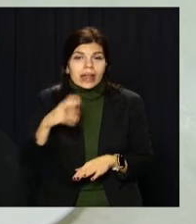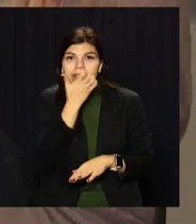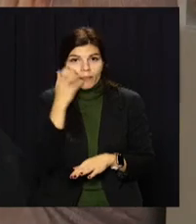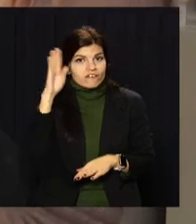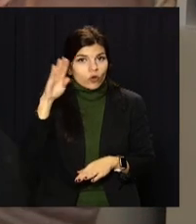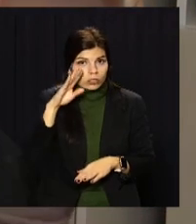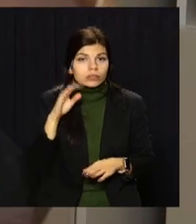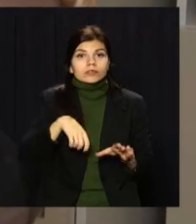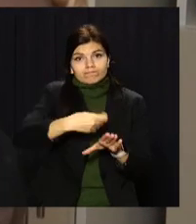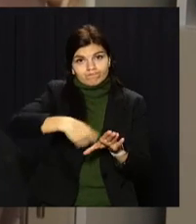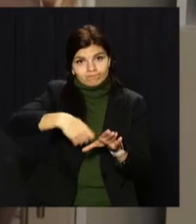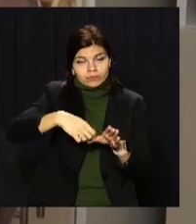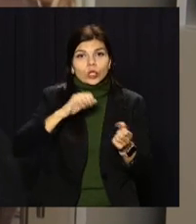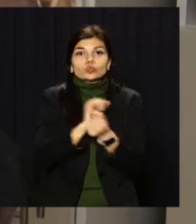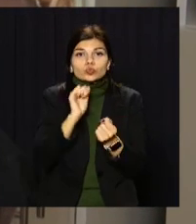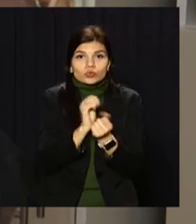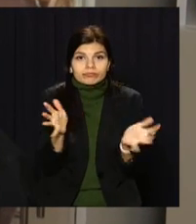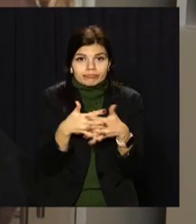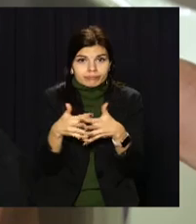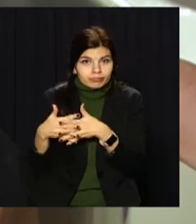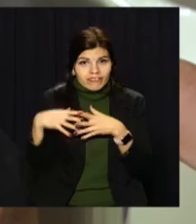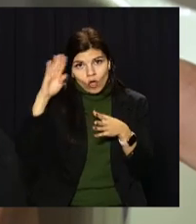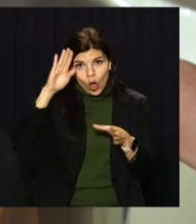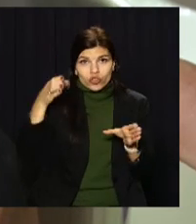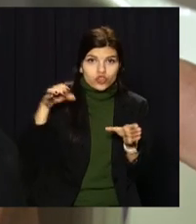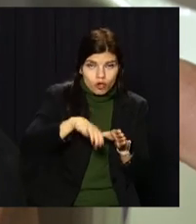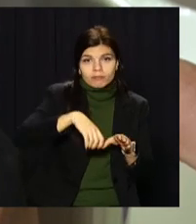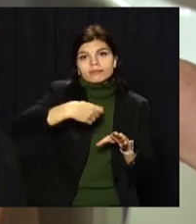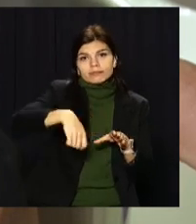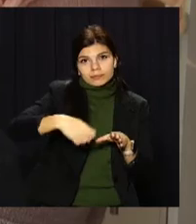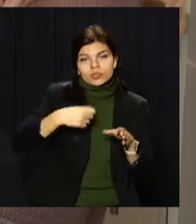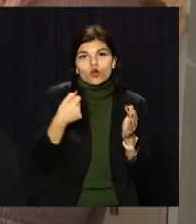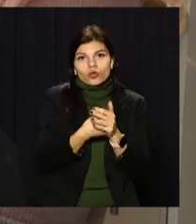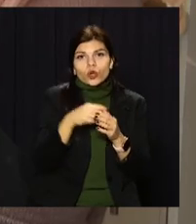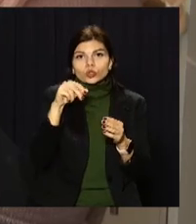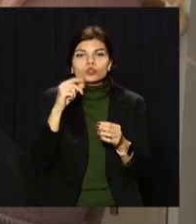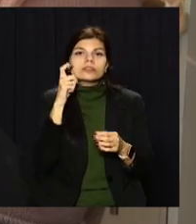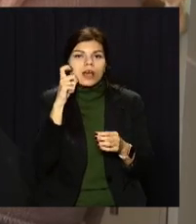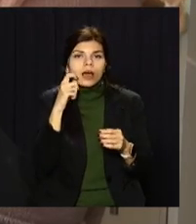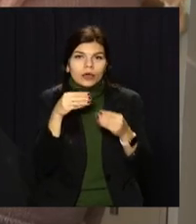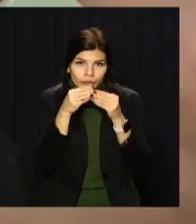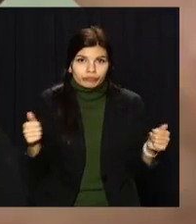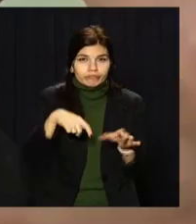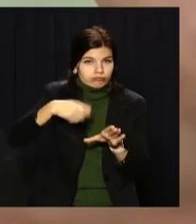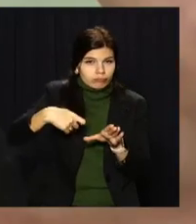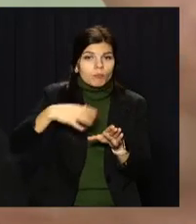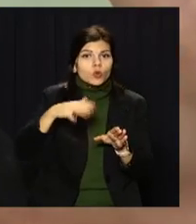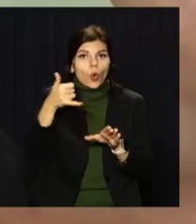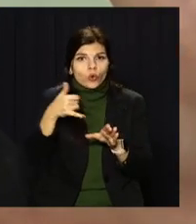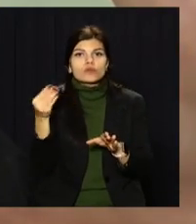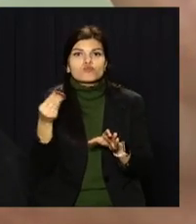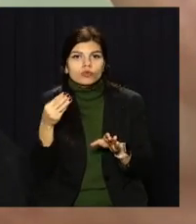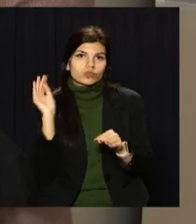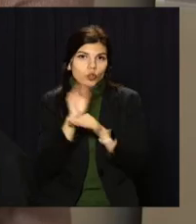теплої води. Змішуємо сухі інгредієнти, додаємо воду і розмішуємо до розчинення солі й цукру. Далі додаємо олію та